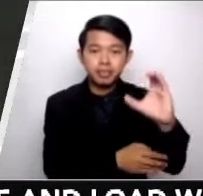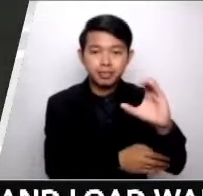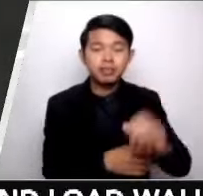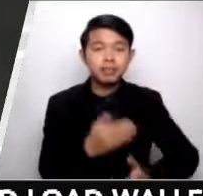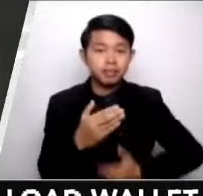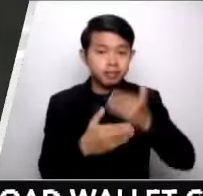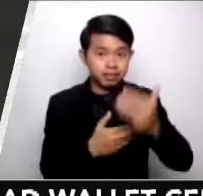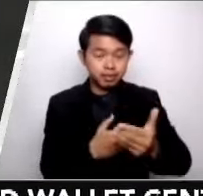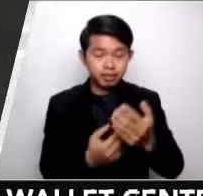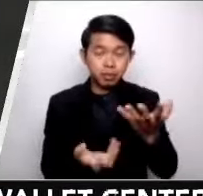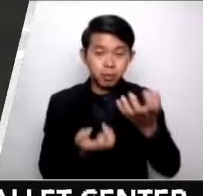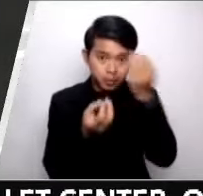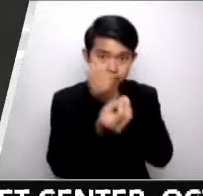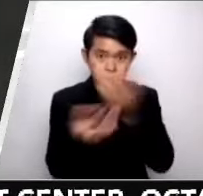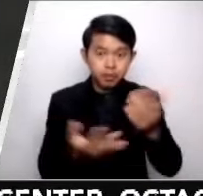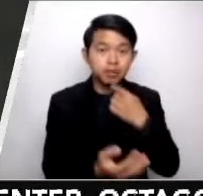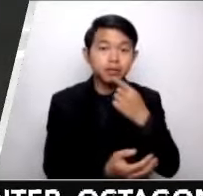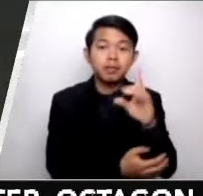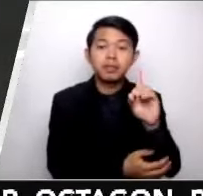ng DPWH